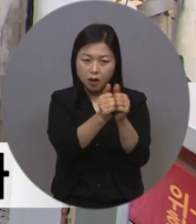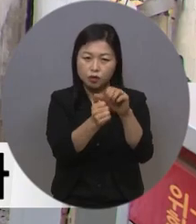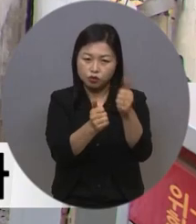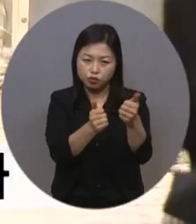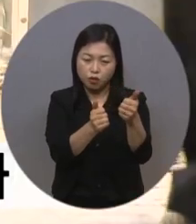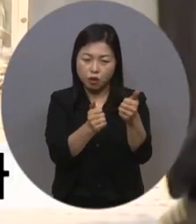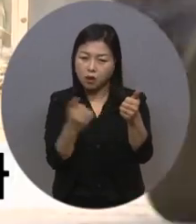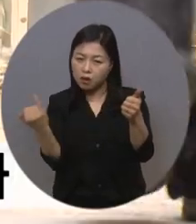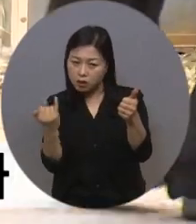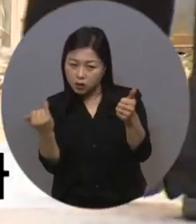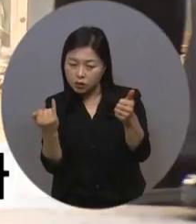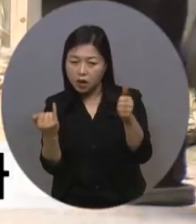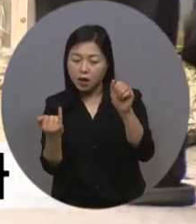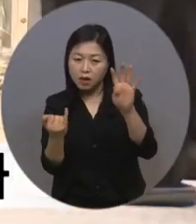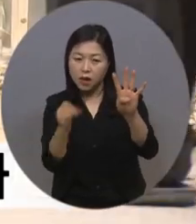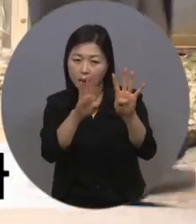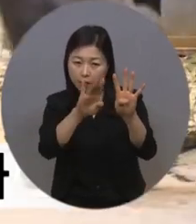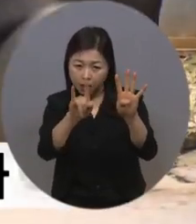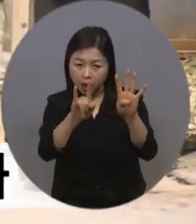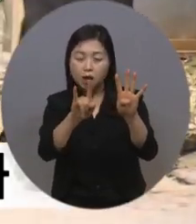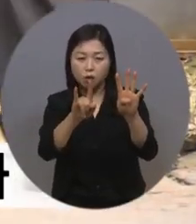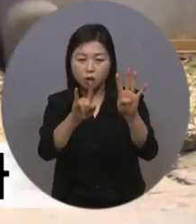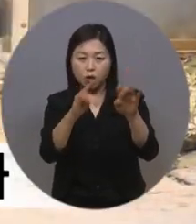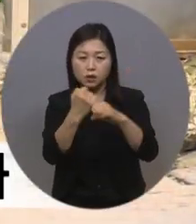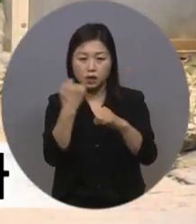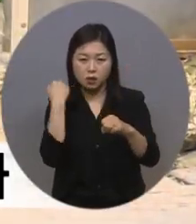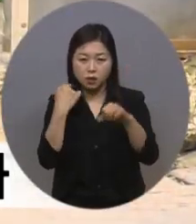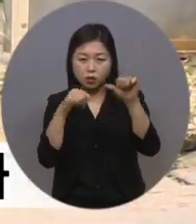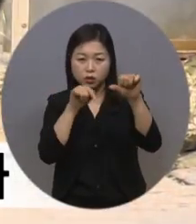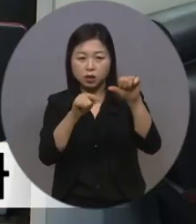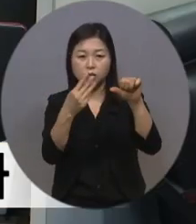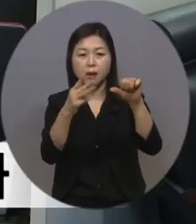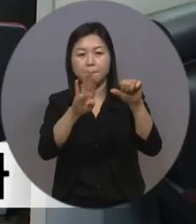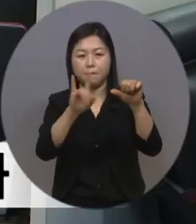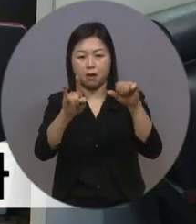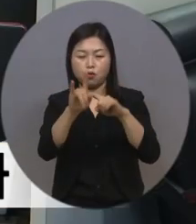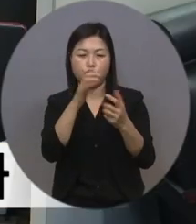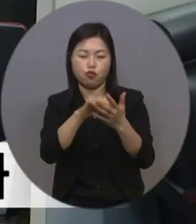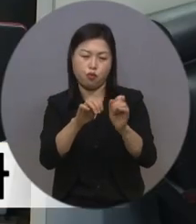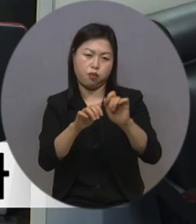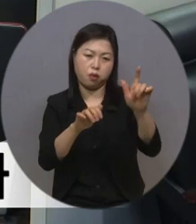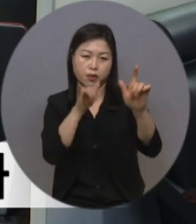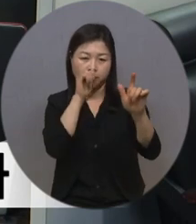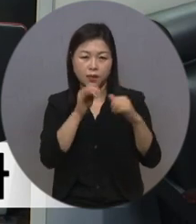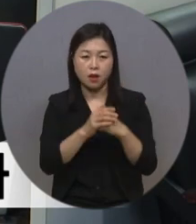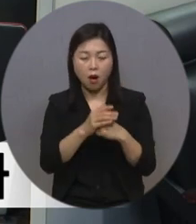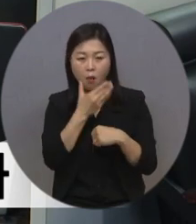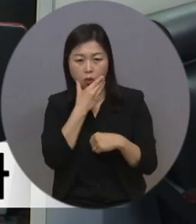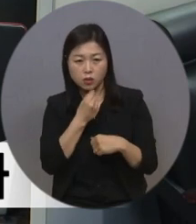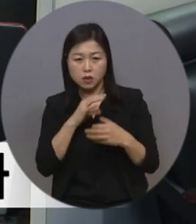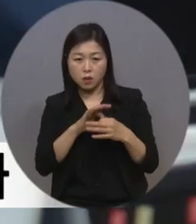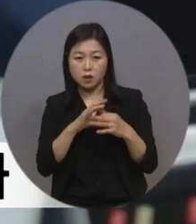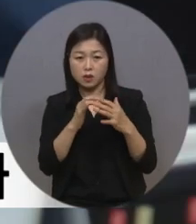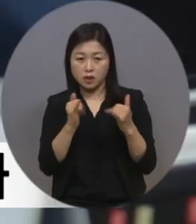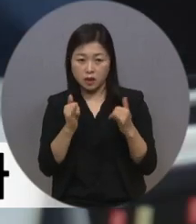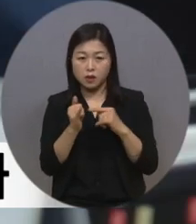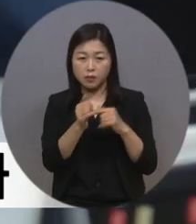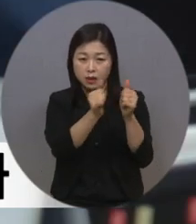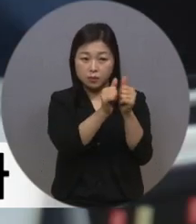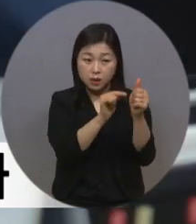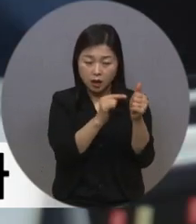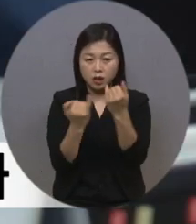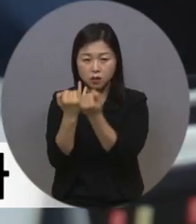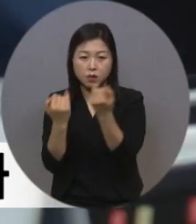특히 지난해에는 5.3배로 격차가 확대됐습니다. 복지부 관계자는 모든 지표에서 남성이 여성에